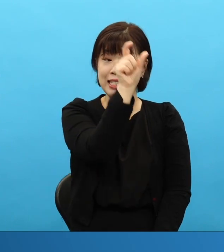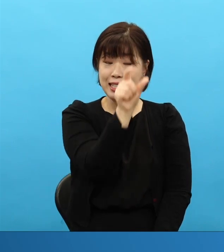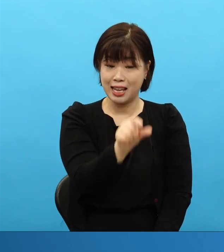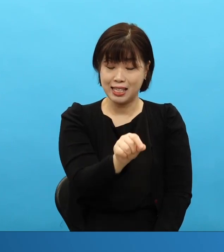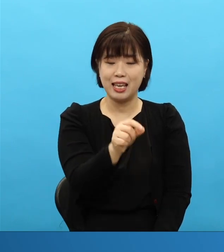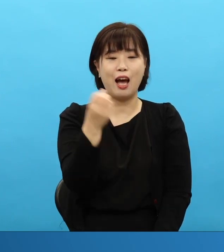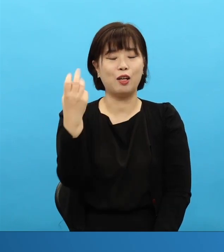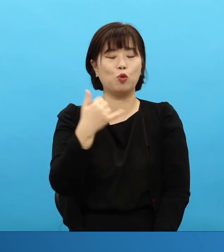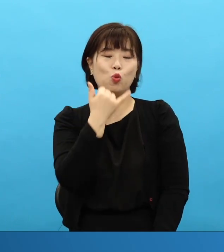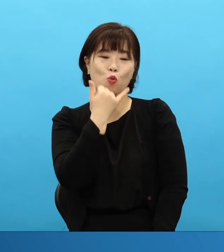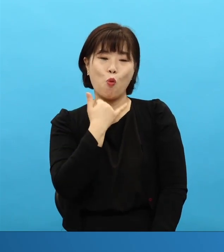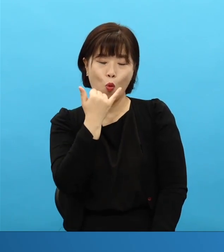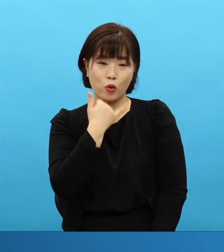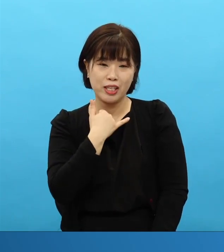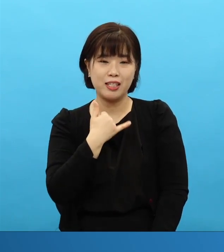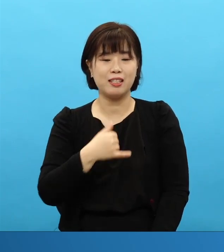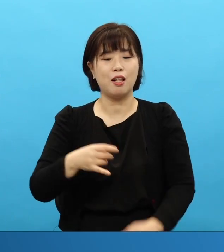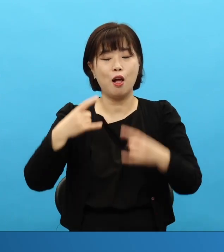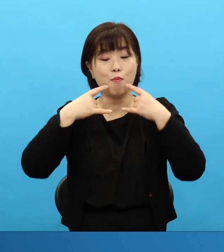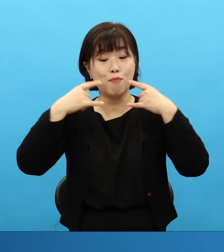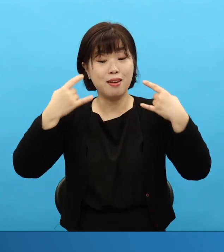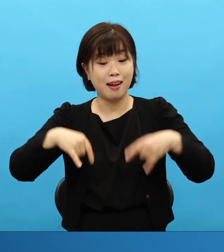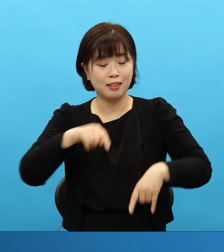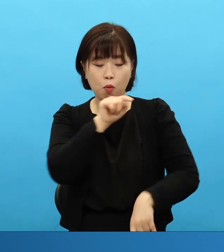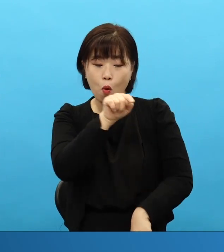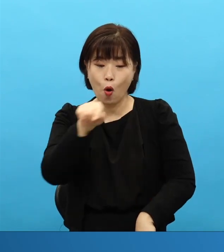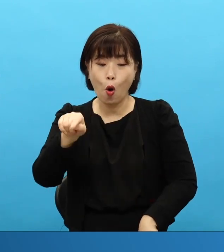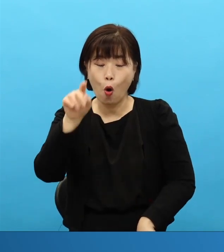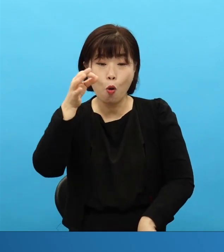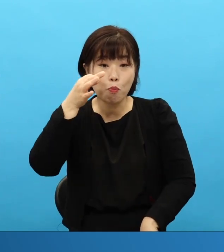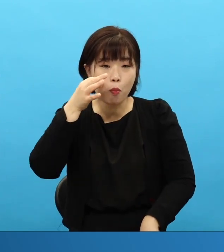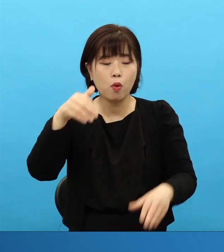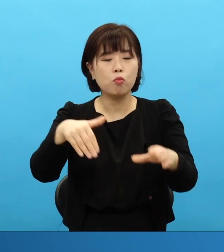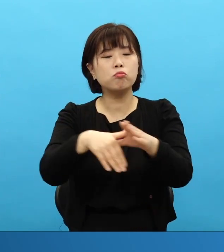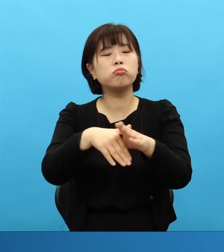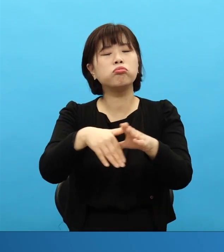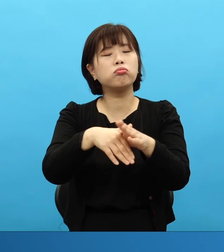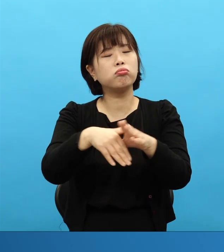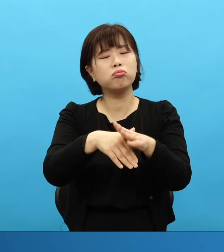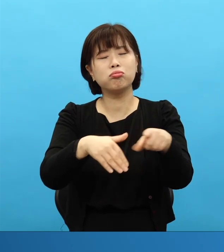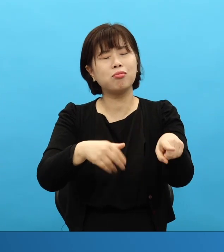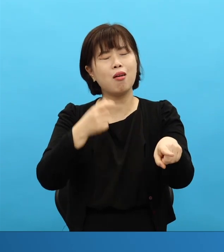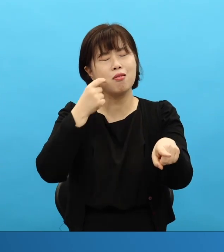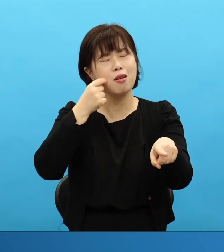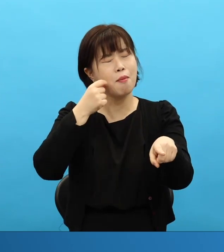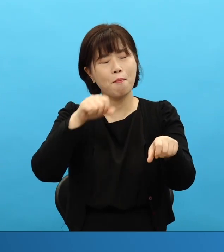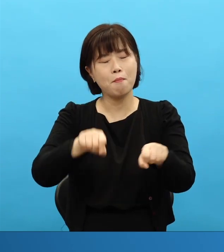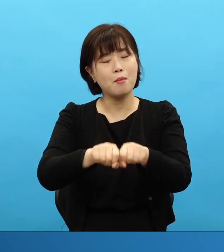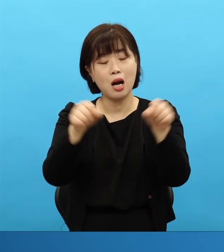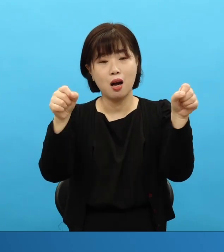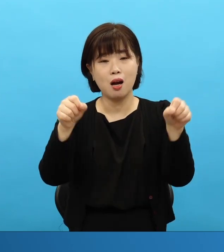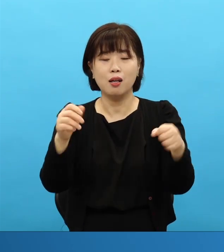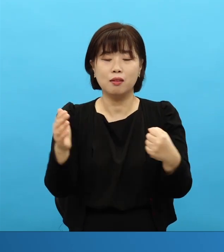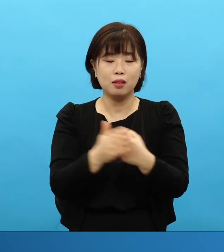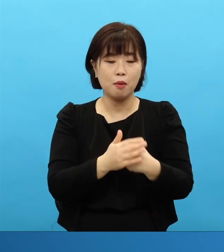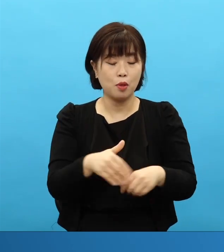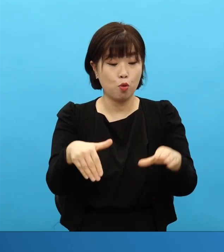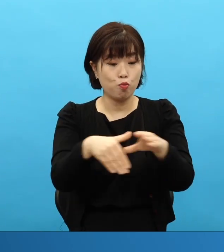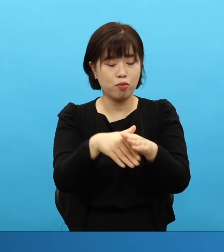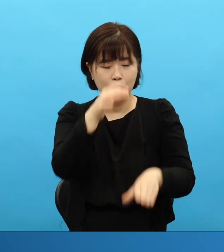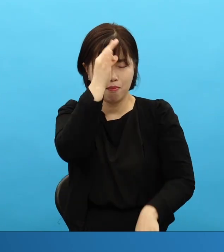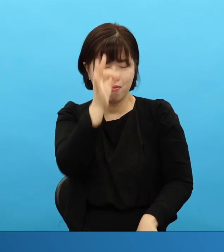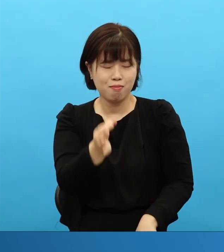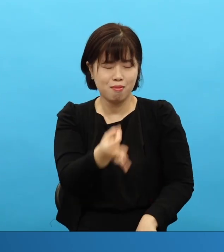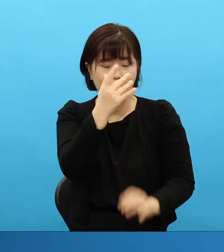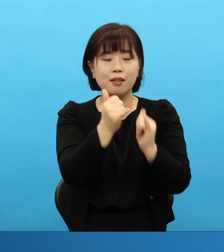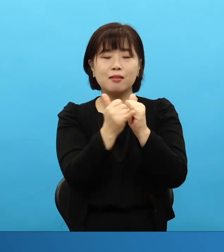유럽 현장에는 문화의 진심이기 때문에 굉장히 많은 투자를 하고 있고 뛰어난 인재들이 많은 현장입니다. 그